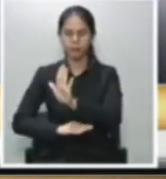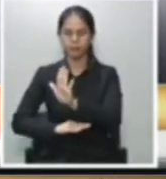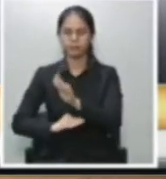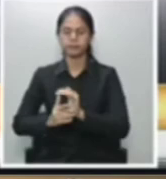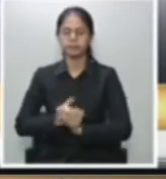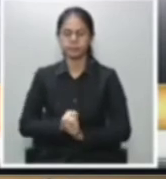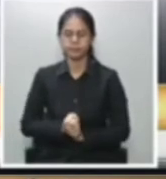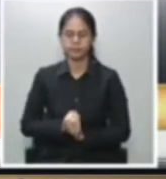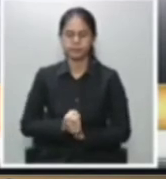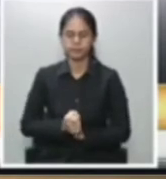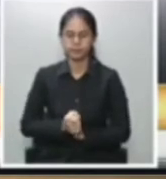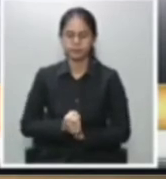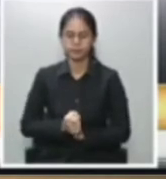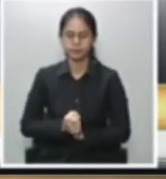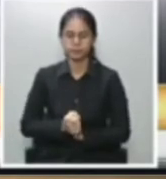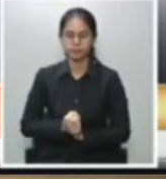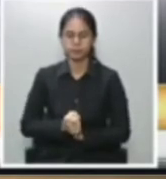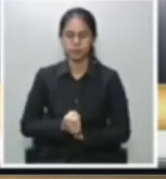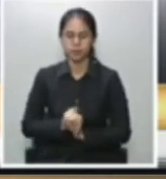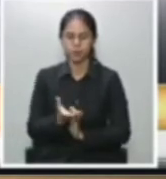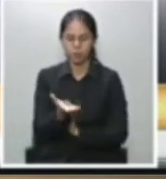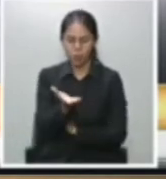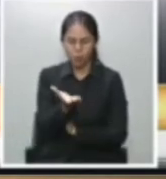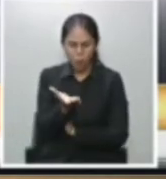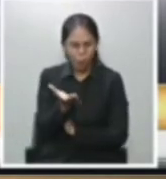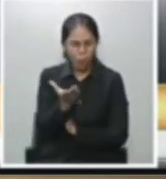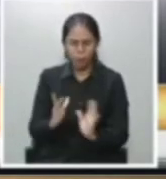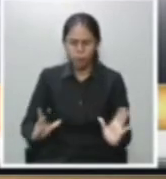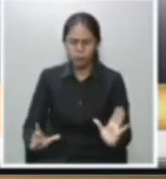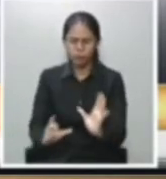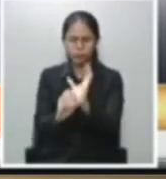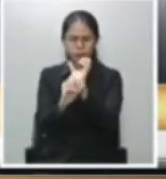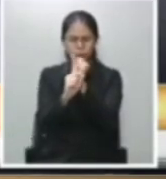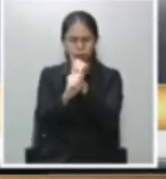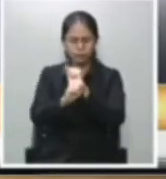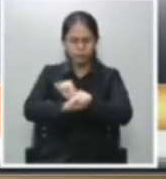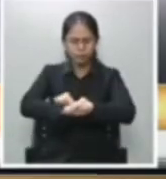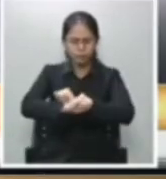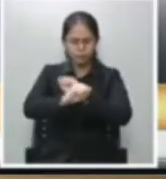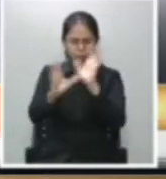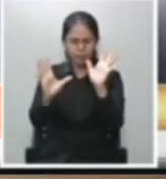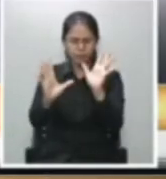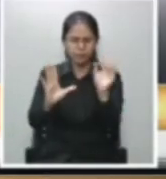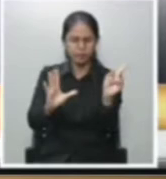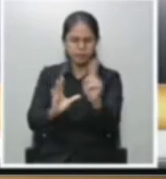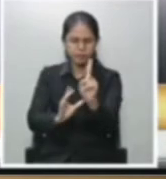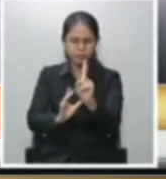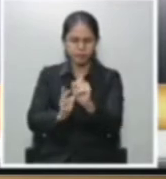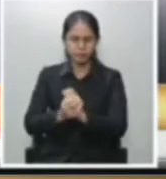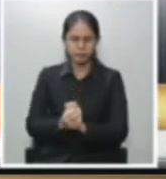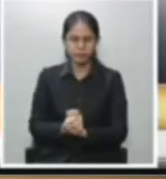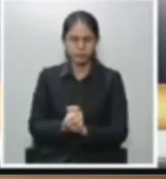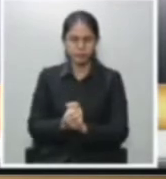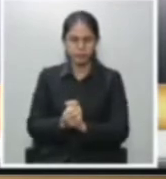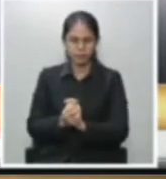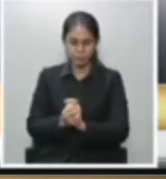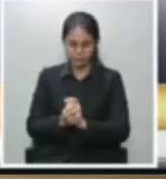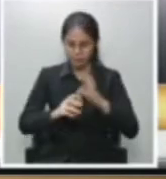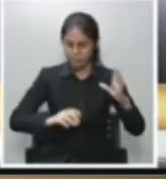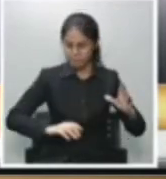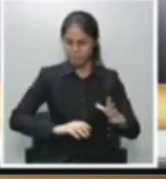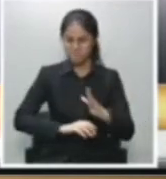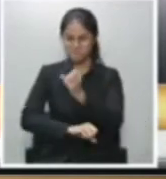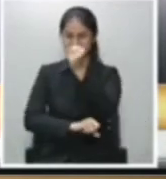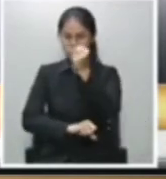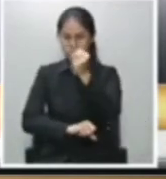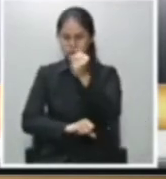านครับต้องขอสรุปชัดเจนลงไปว่าการปฏิวัติรัฐประห